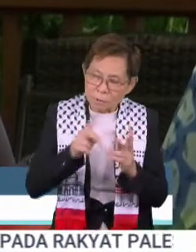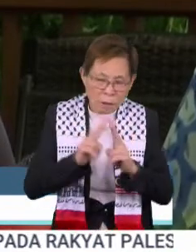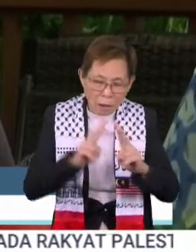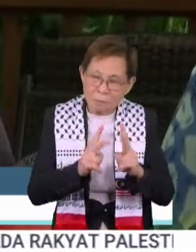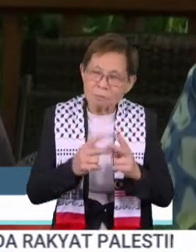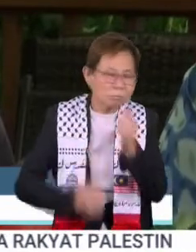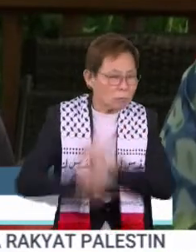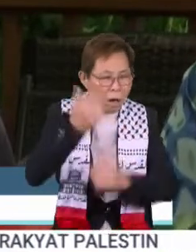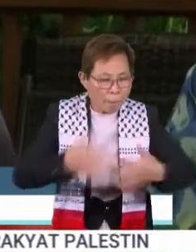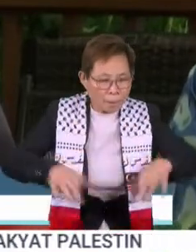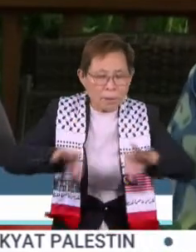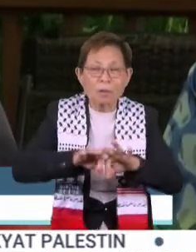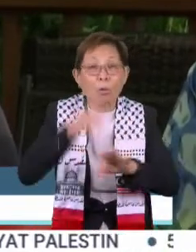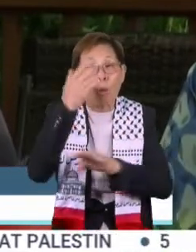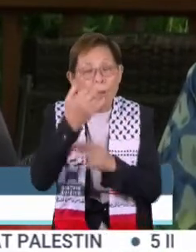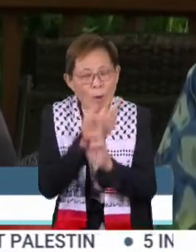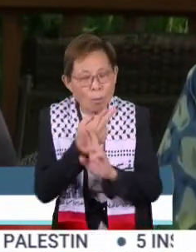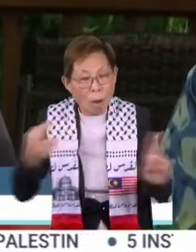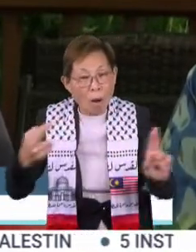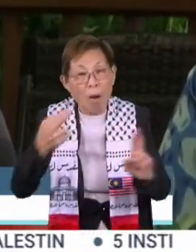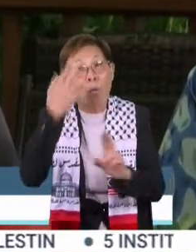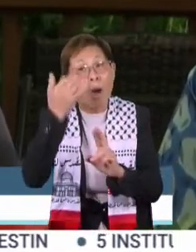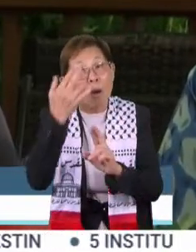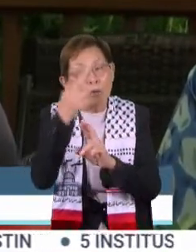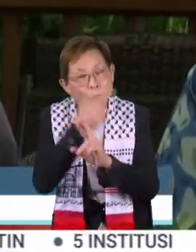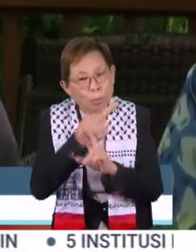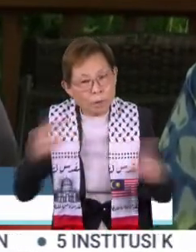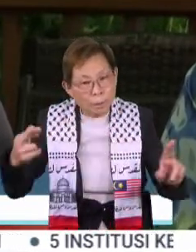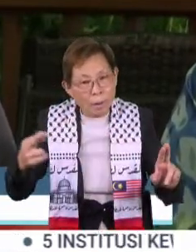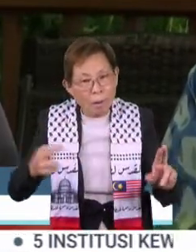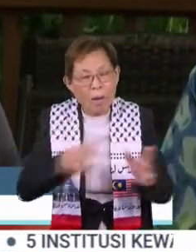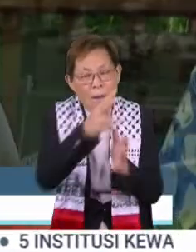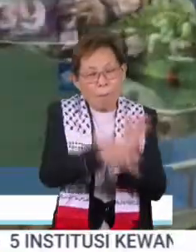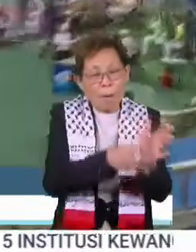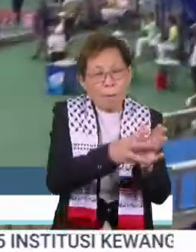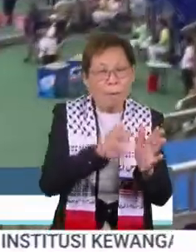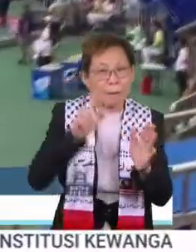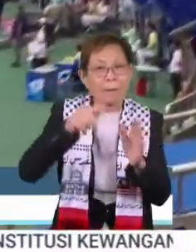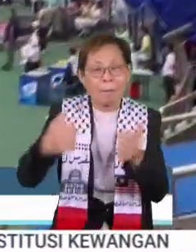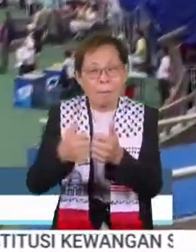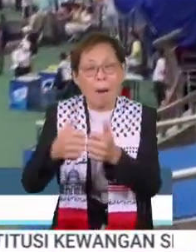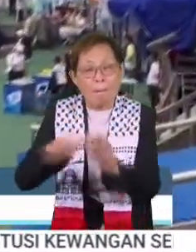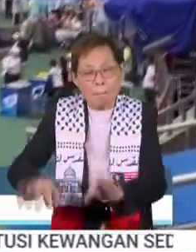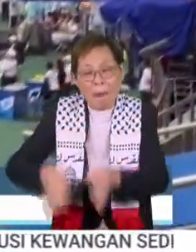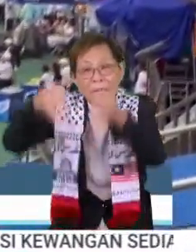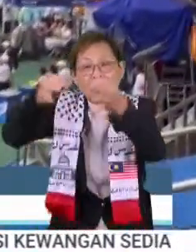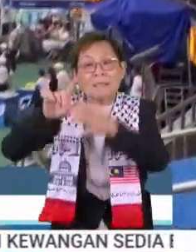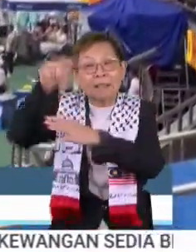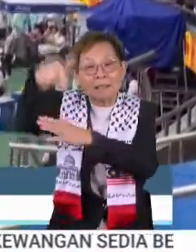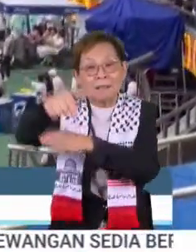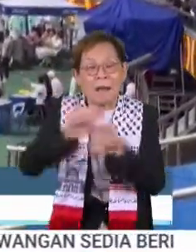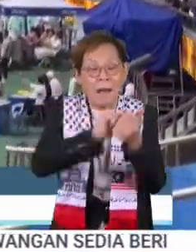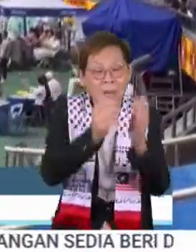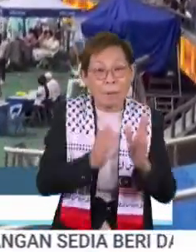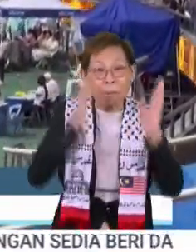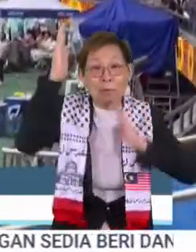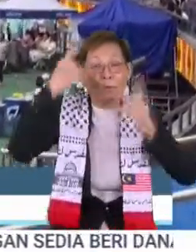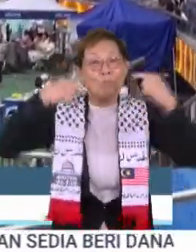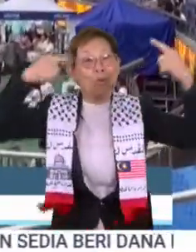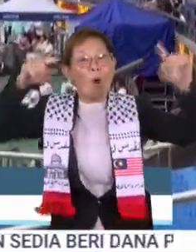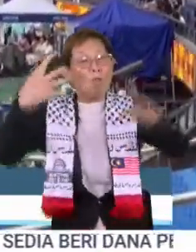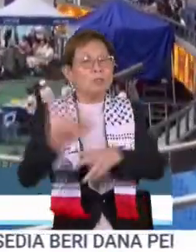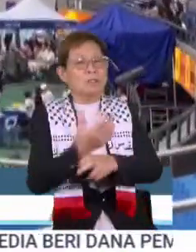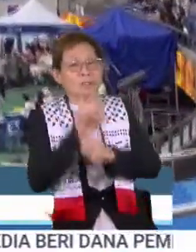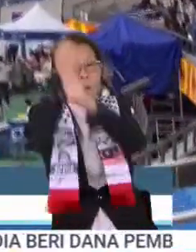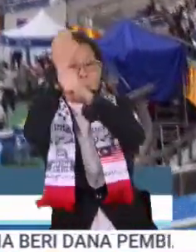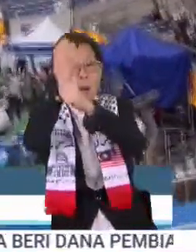penting untuk persiapan untuk Paris Paralympic nanti. Atlet para negara juga cemerlang setelah